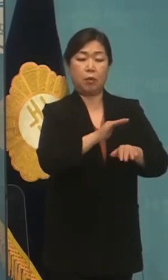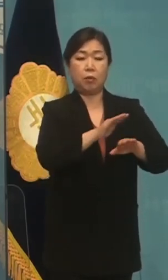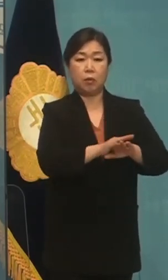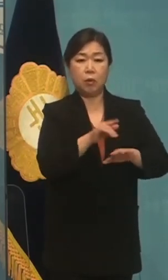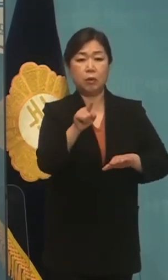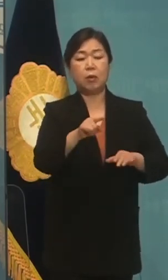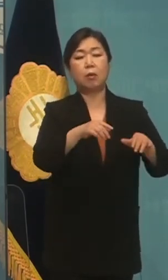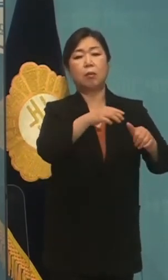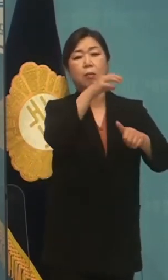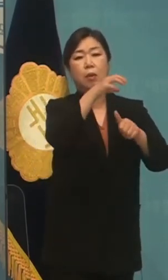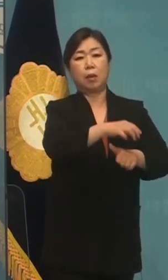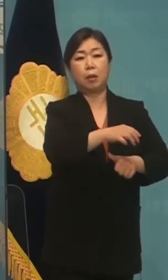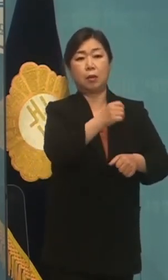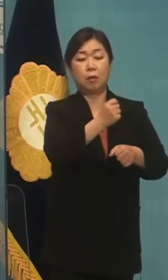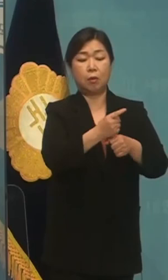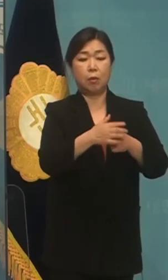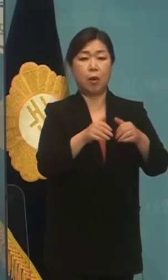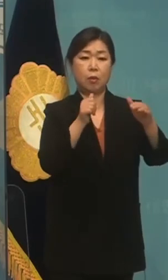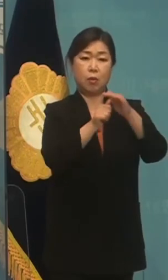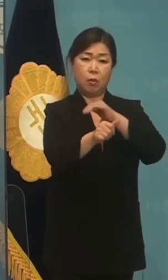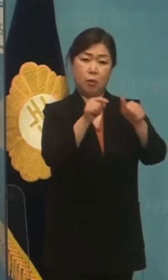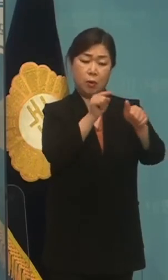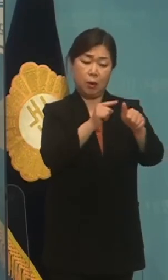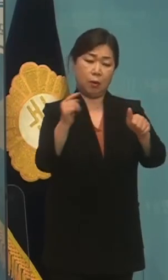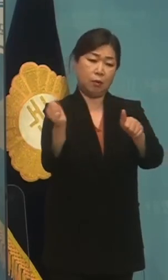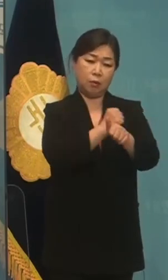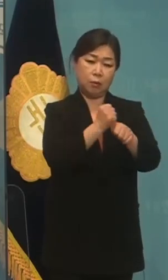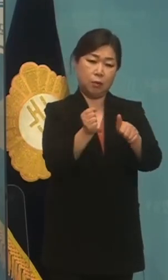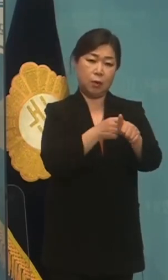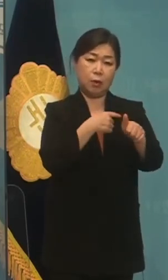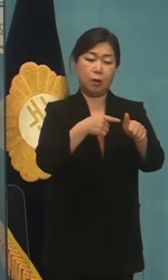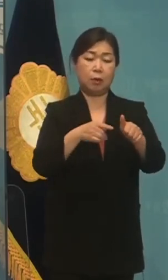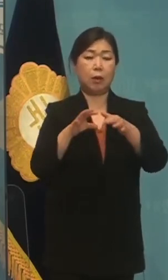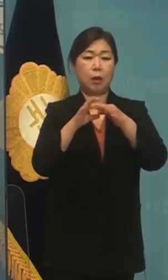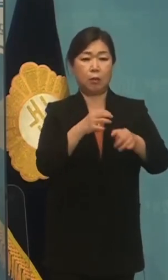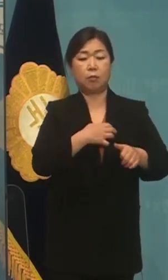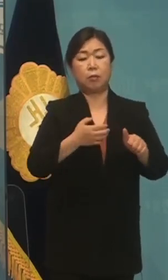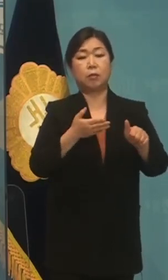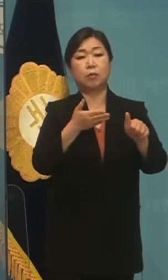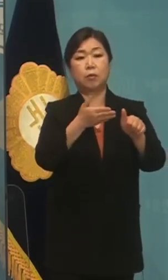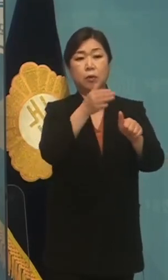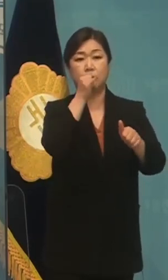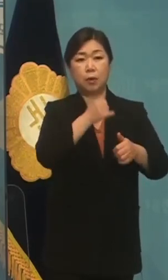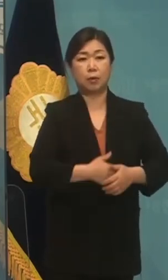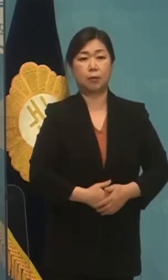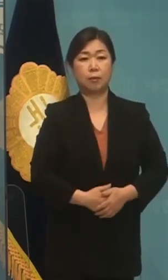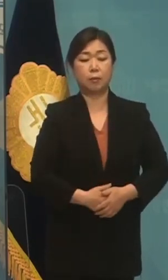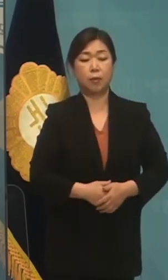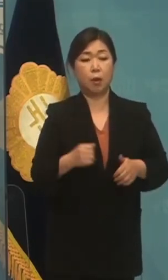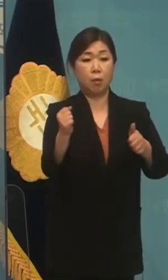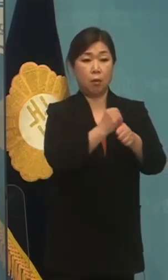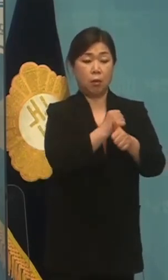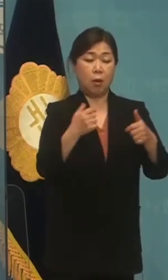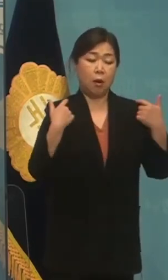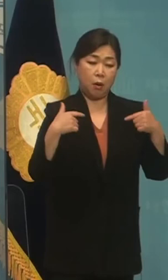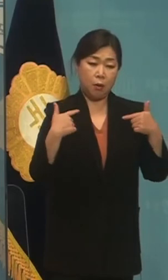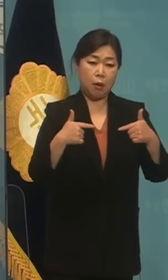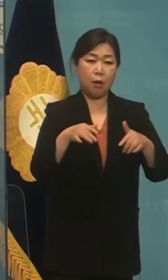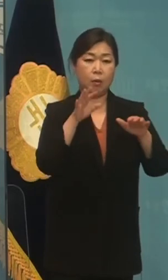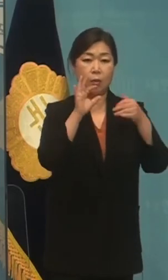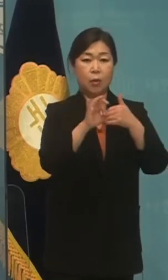폐쇄성 등으로 인해 선수를 향한 예질이 끊이질 않고 있는 것입니다. 폭력이 일상화된